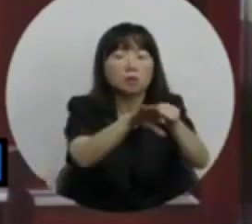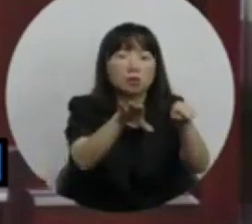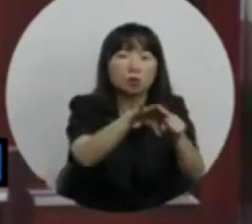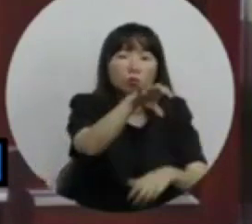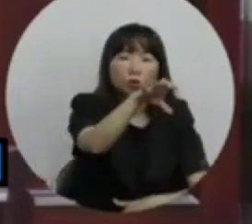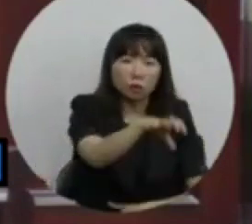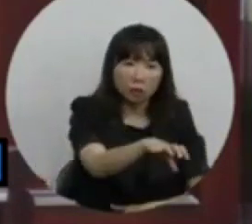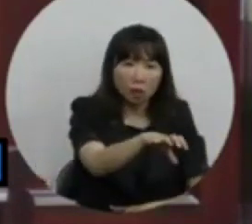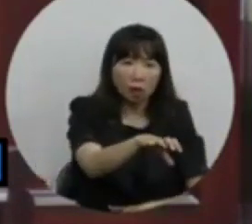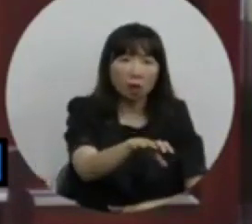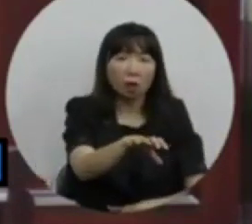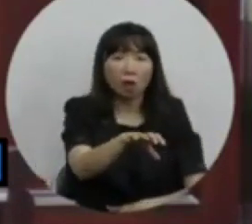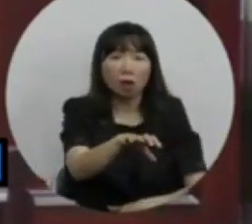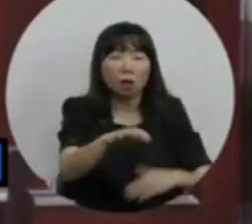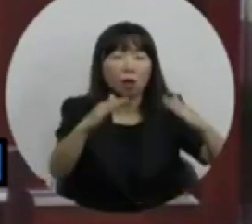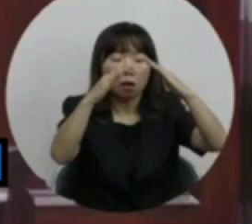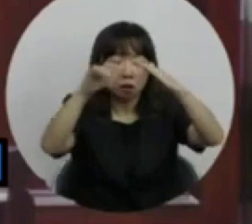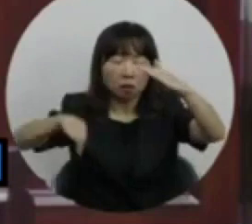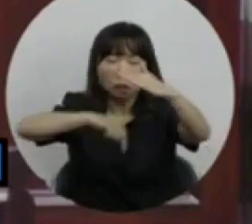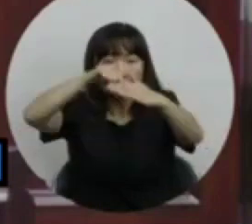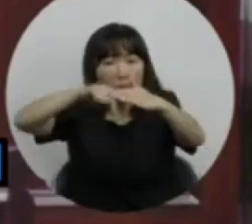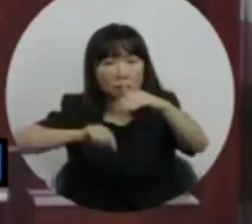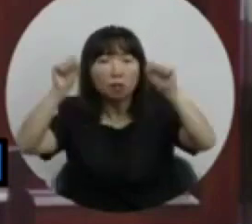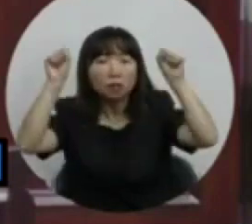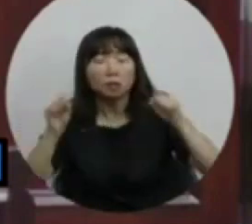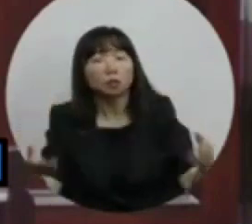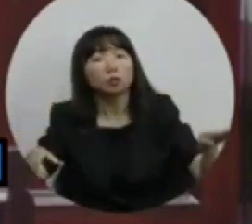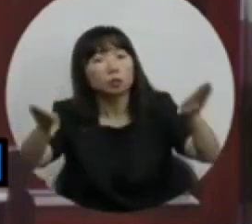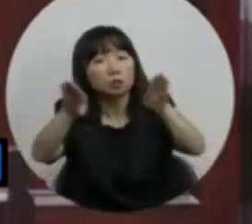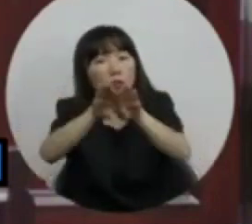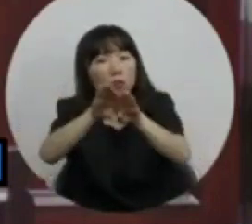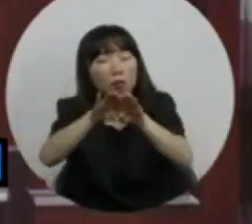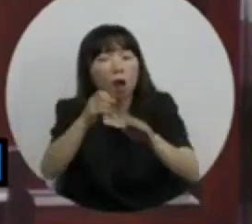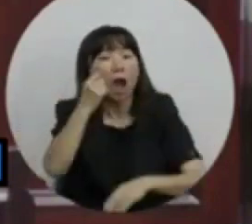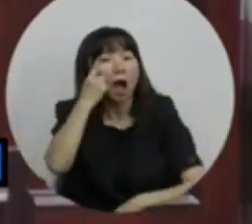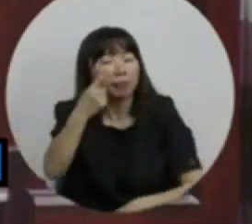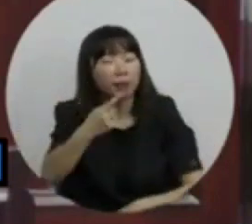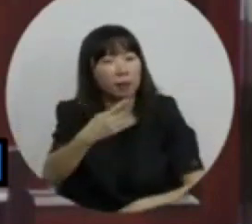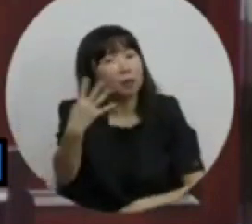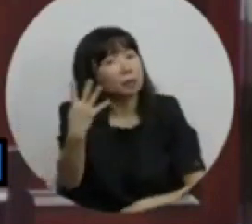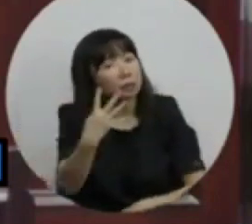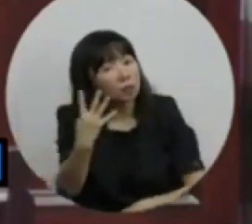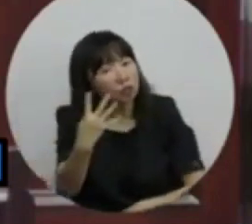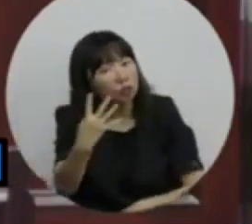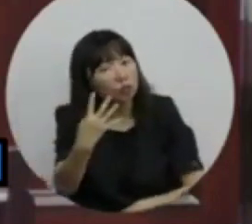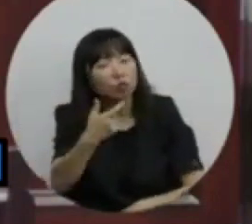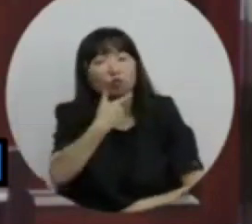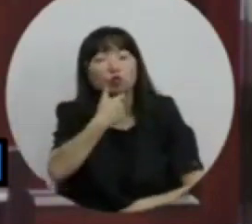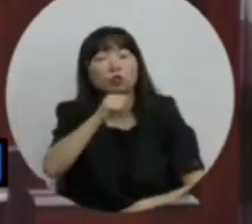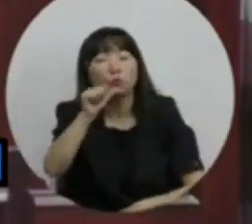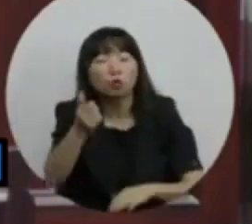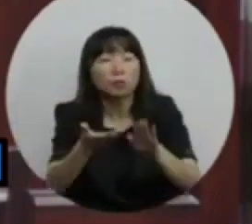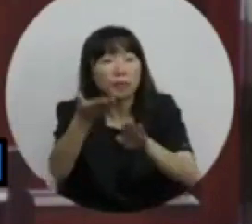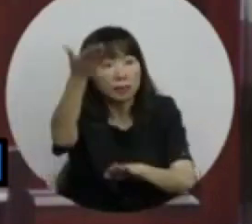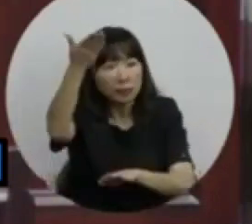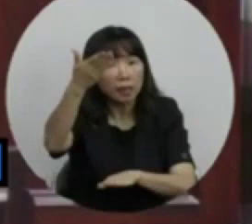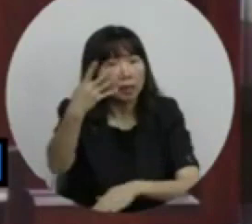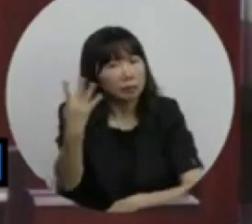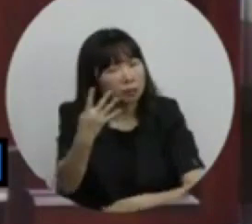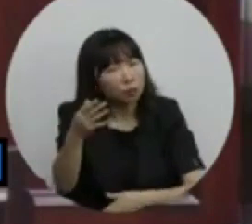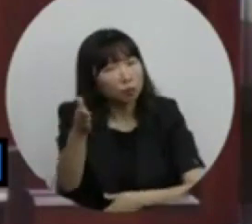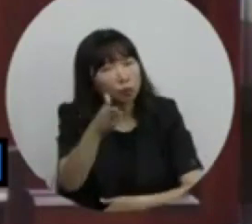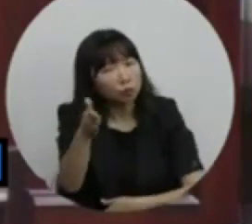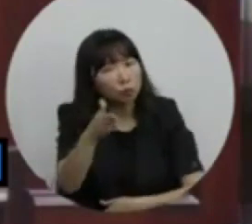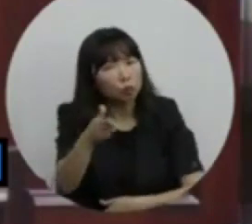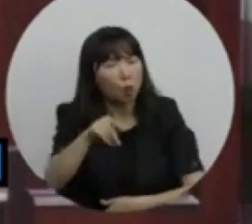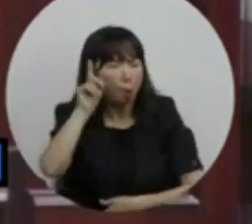게이트볼장 이런 실내 체육시설 이런데 한 달에 4천 원인가 이렇게 65세 이상 이렇게 정했는데 그분들